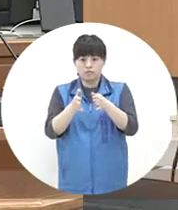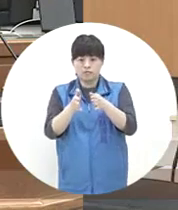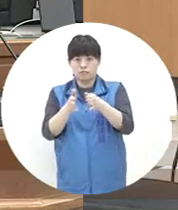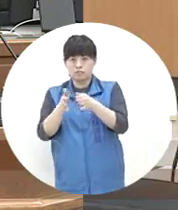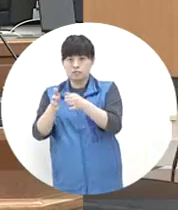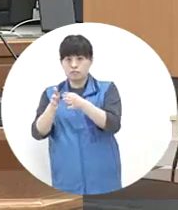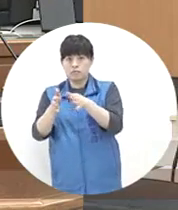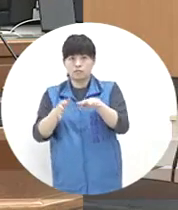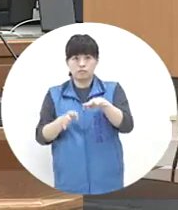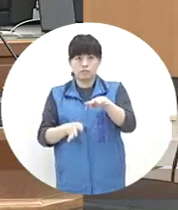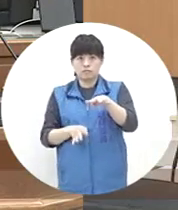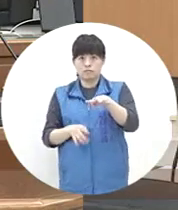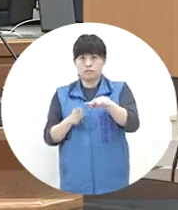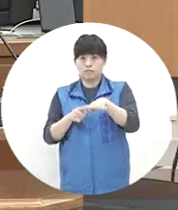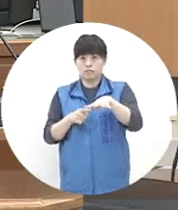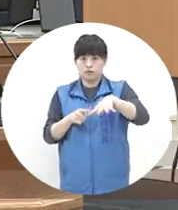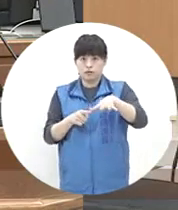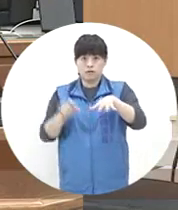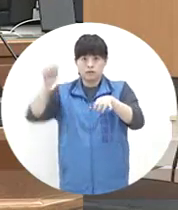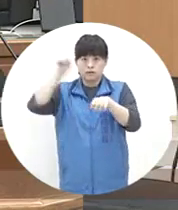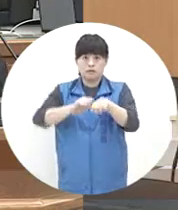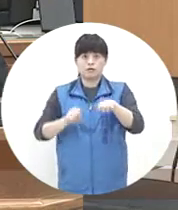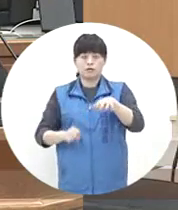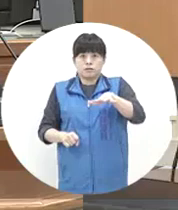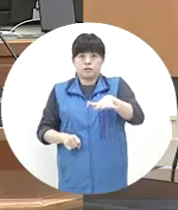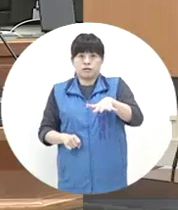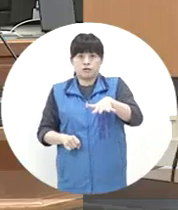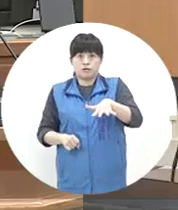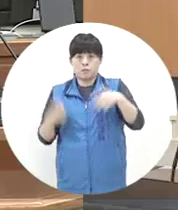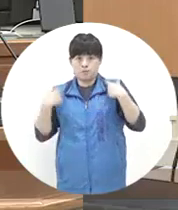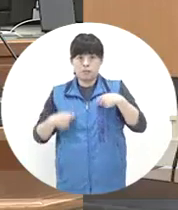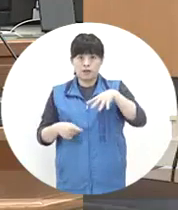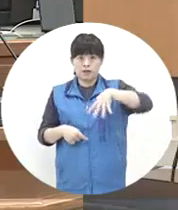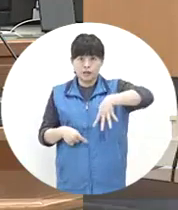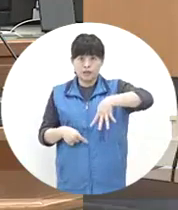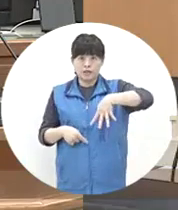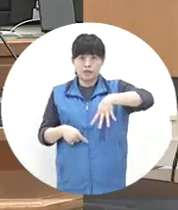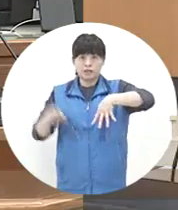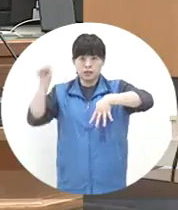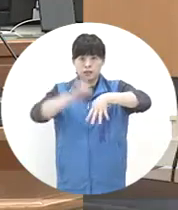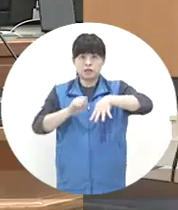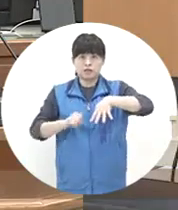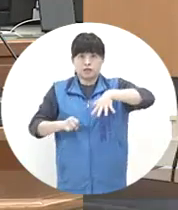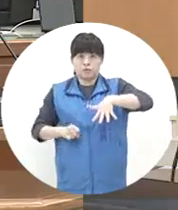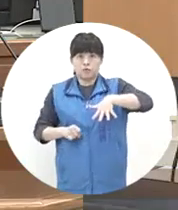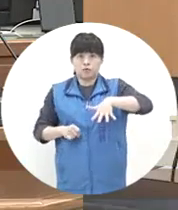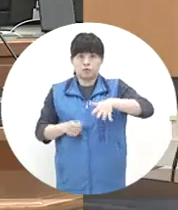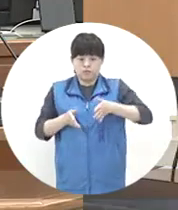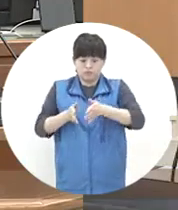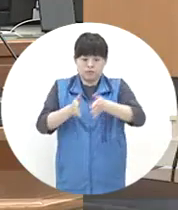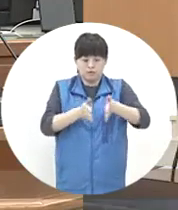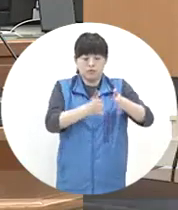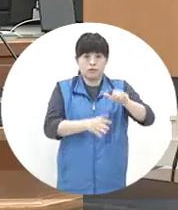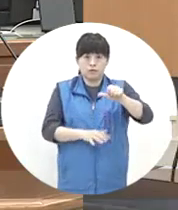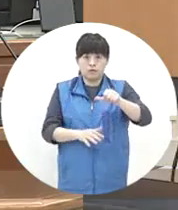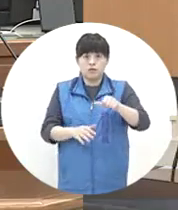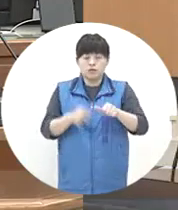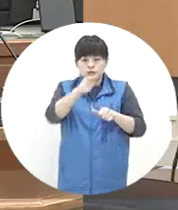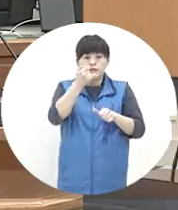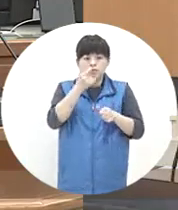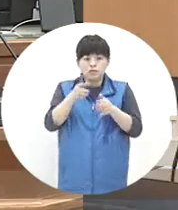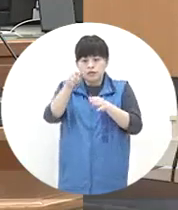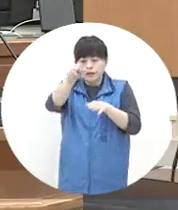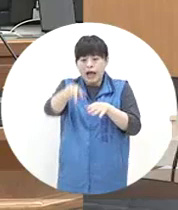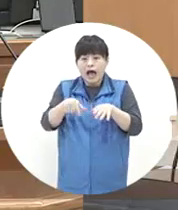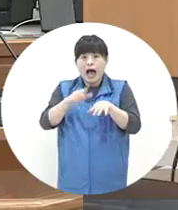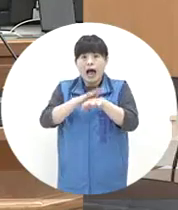全岛、哦、这边再多增加一线，这边有4线、哦、或者是说你看怎么样稍微往左边移一点、哦、